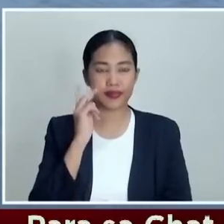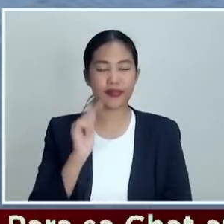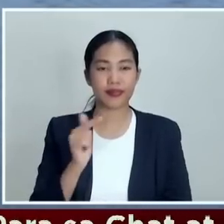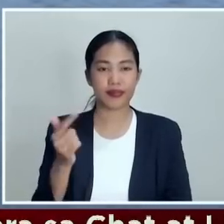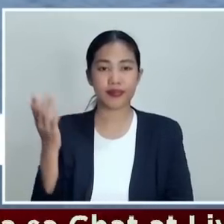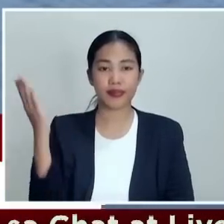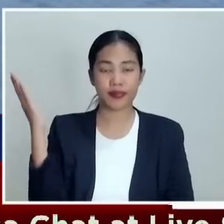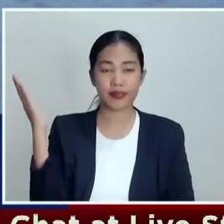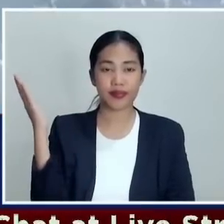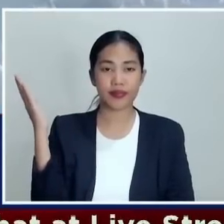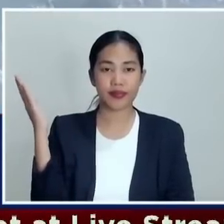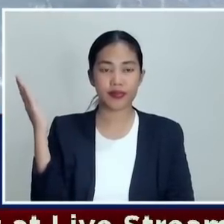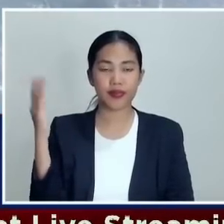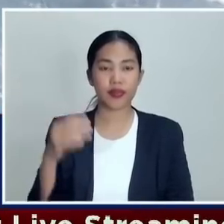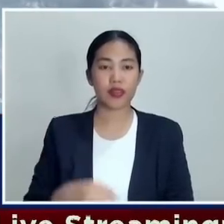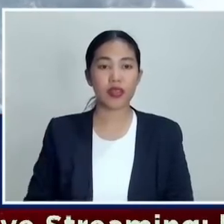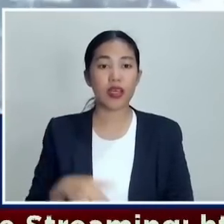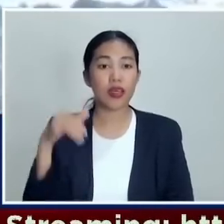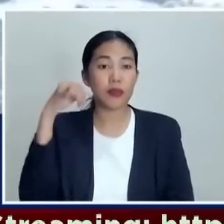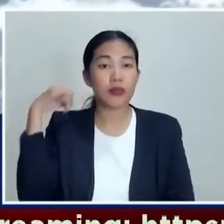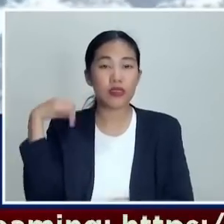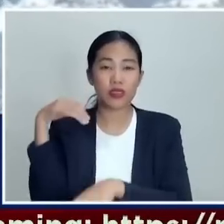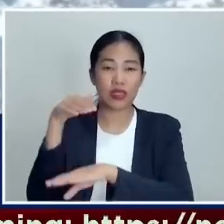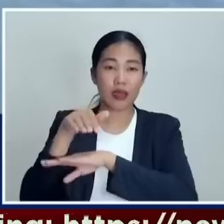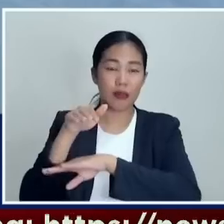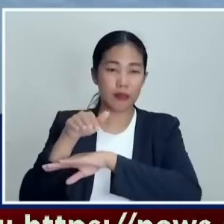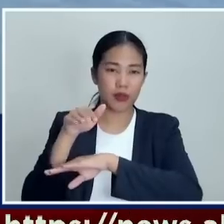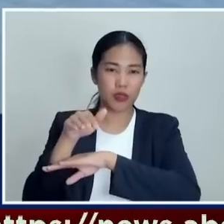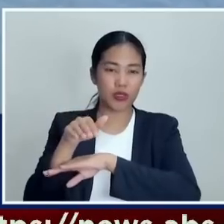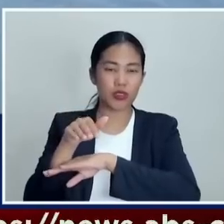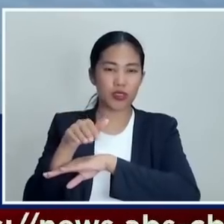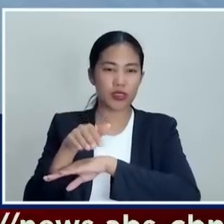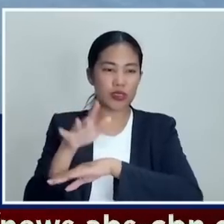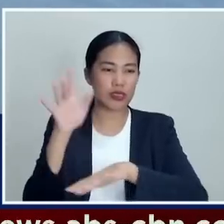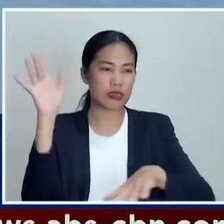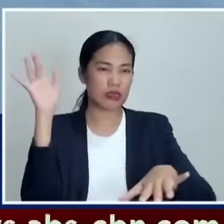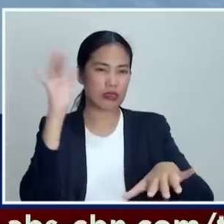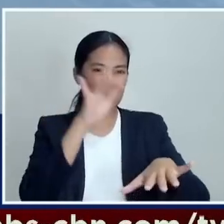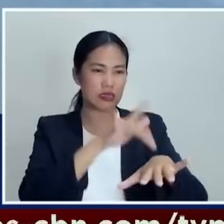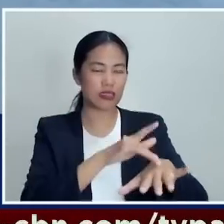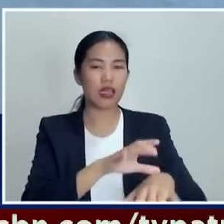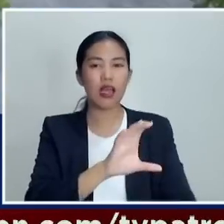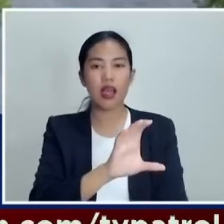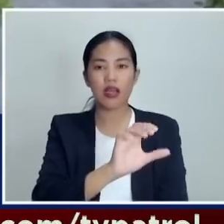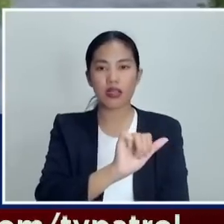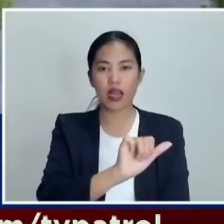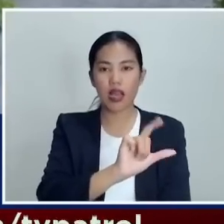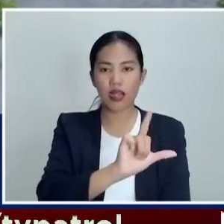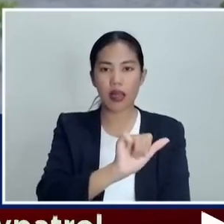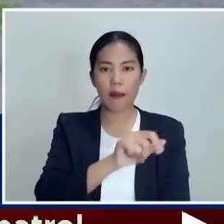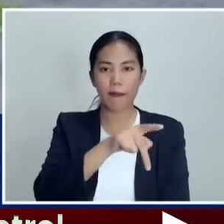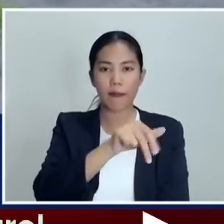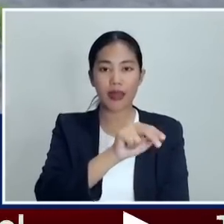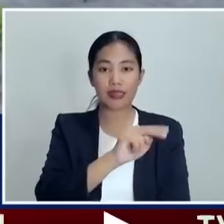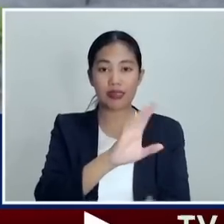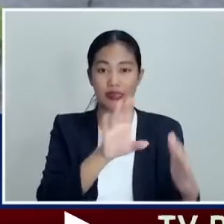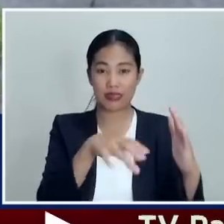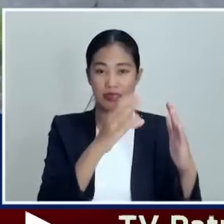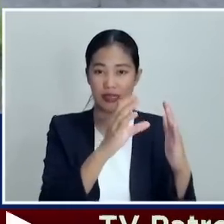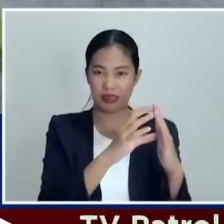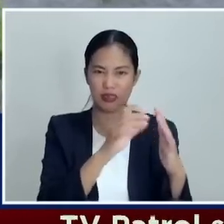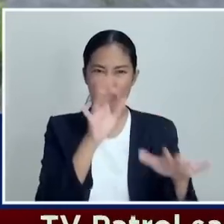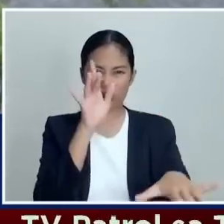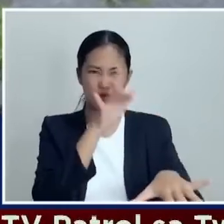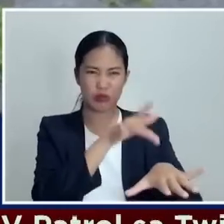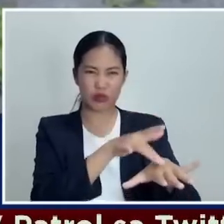Umabot na kahapon ng hapon sa dalampasigan ng barangay Navota sa Calapan City, Oriental Mindoro, ang langis na galing sa lumubog